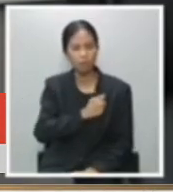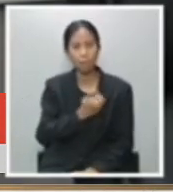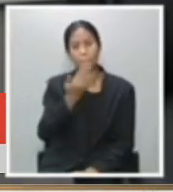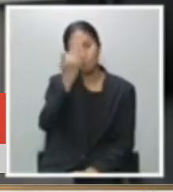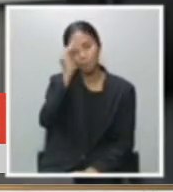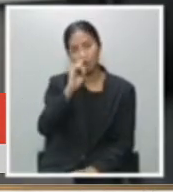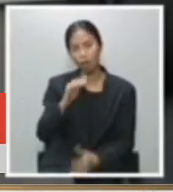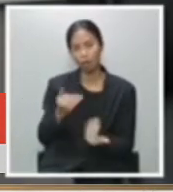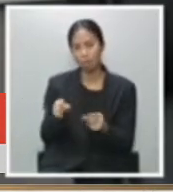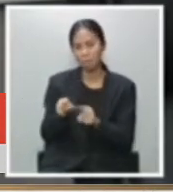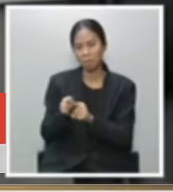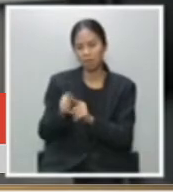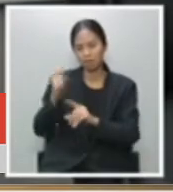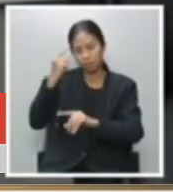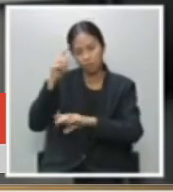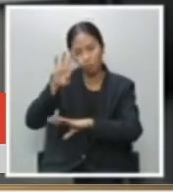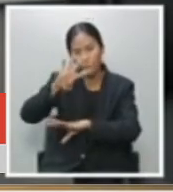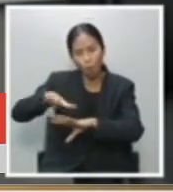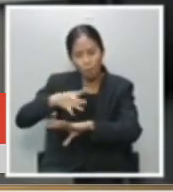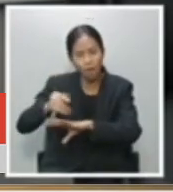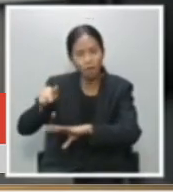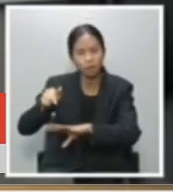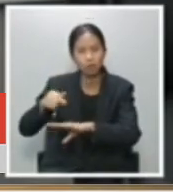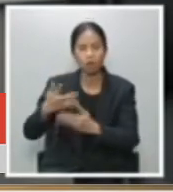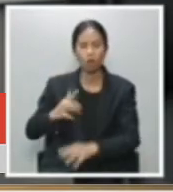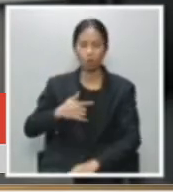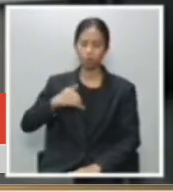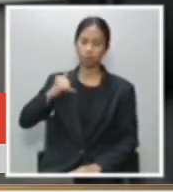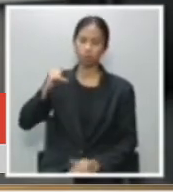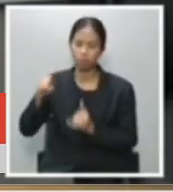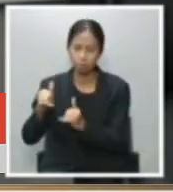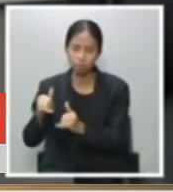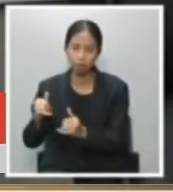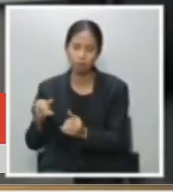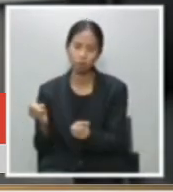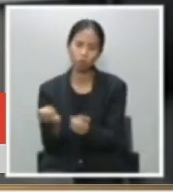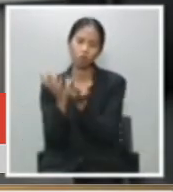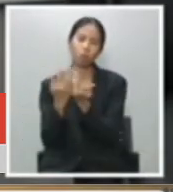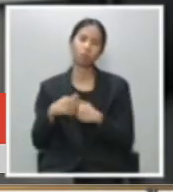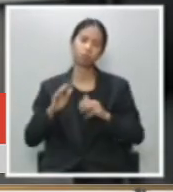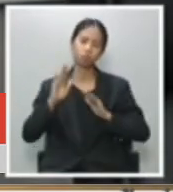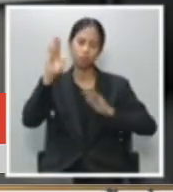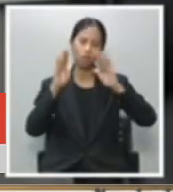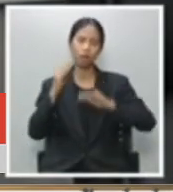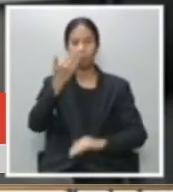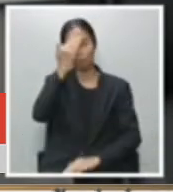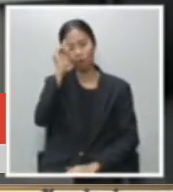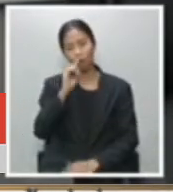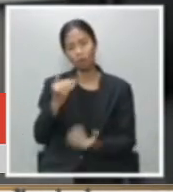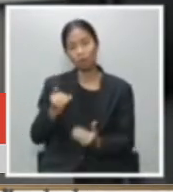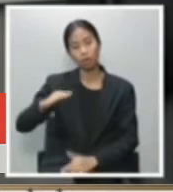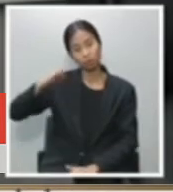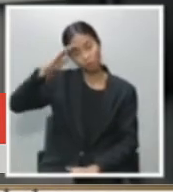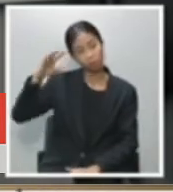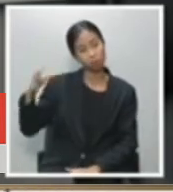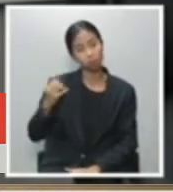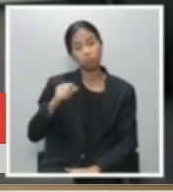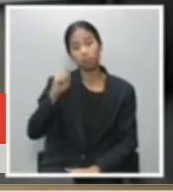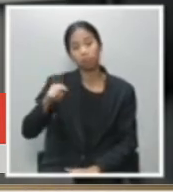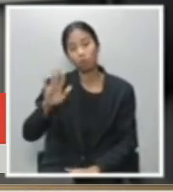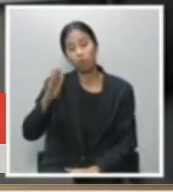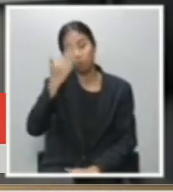ราไปติดหล่มเรากลับจะกลายเป็นผู้ทำลายประชาธิปไตยเองเขาไม่ต้องรับทหารครับเพราะเขาบอกว่าก็คุณทำลายประช